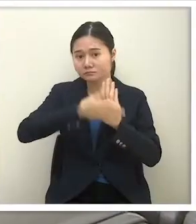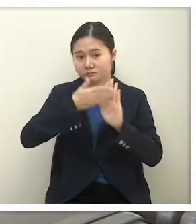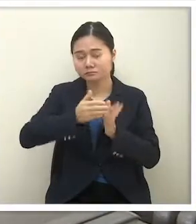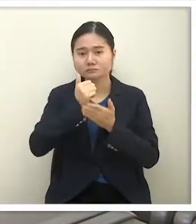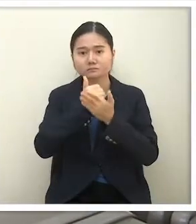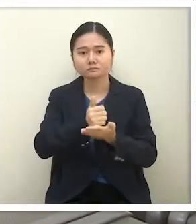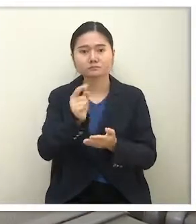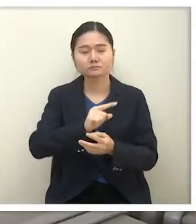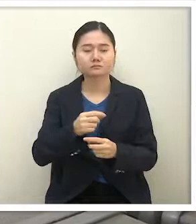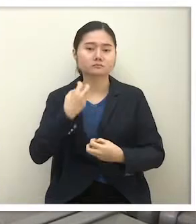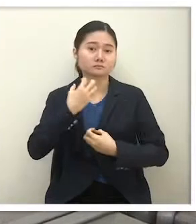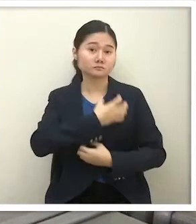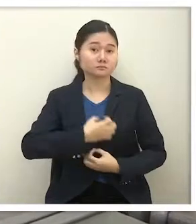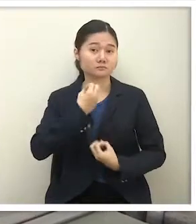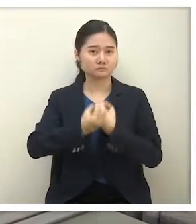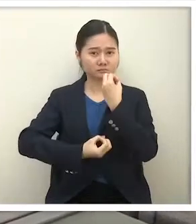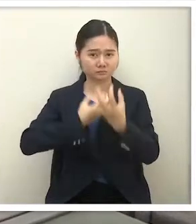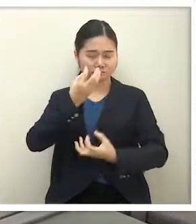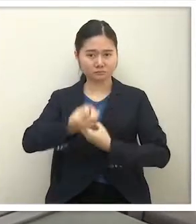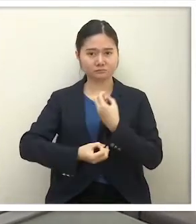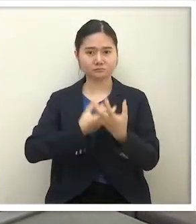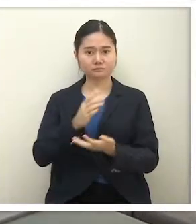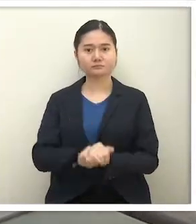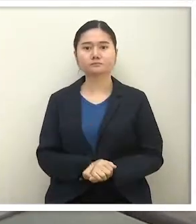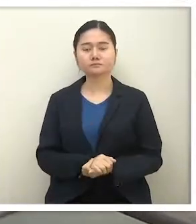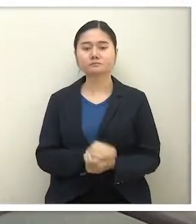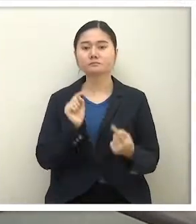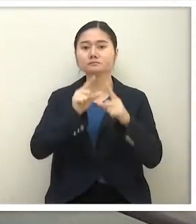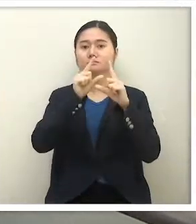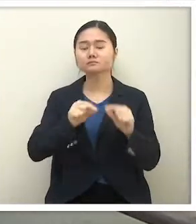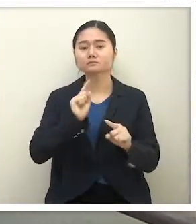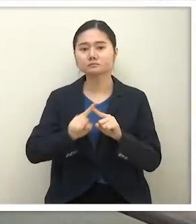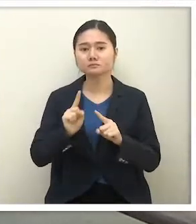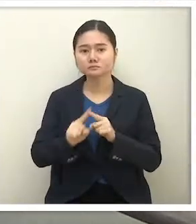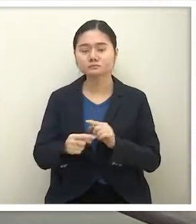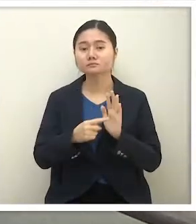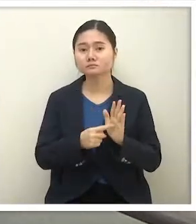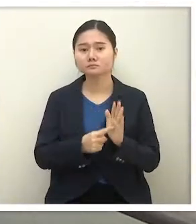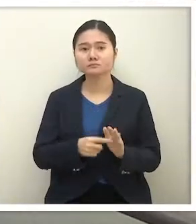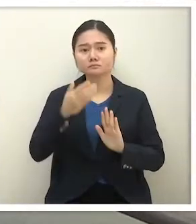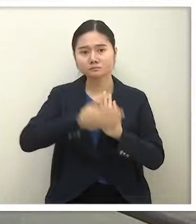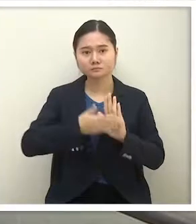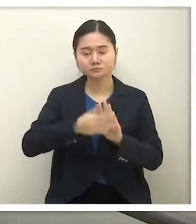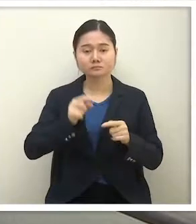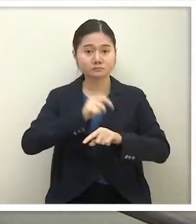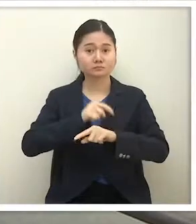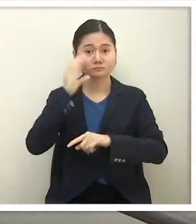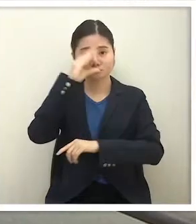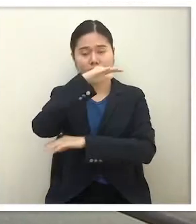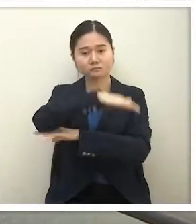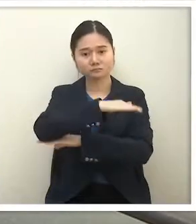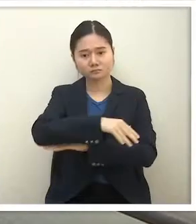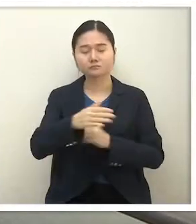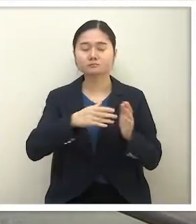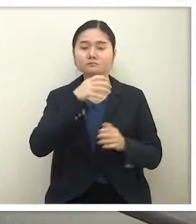ยให้สื่ออารมณ์ถึงเนื้อเรื่องนั้นๆเช่นฉากเป็นยามเย็นสีอาจ